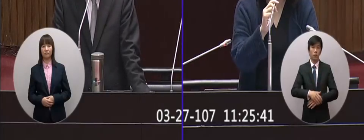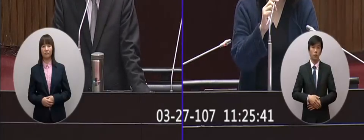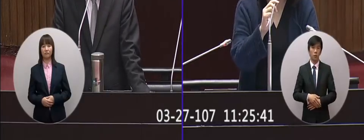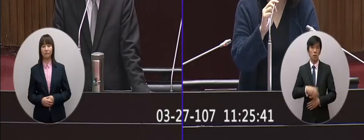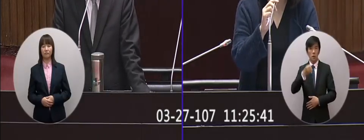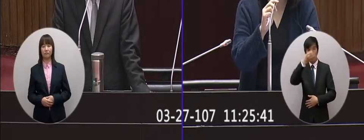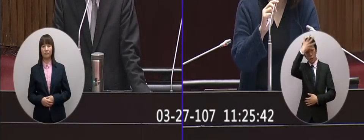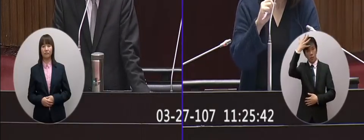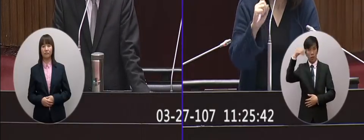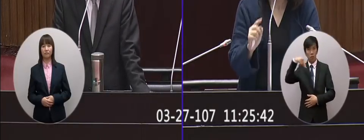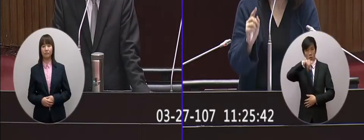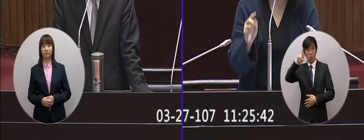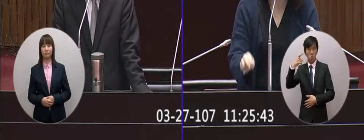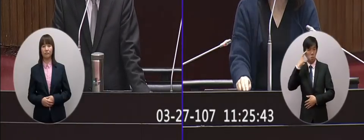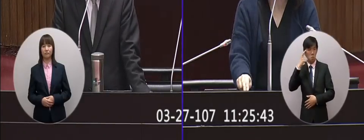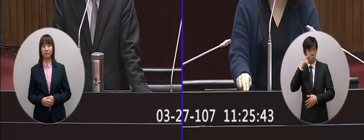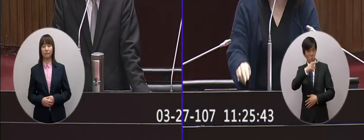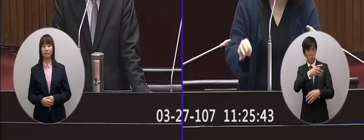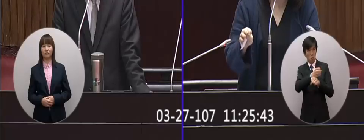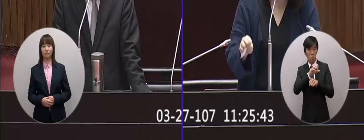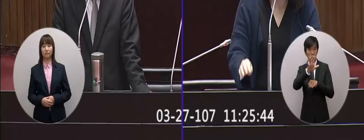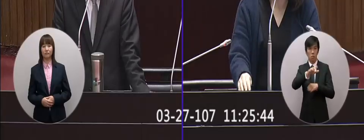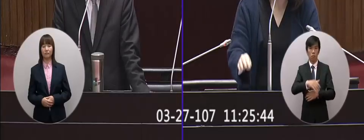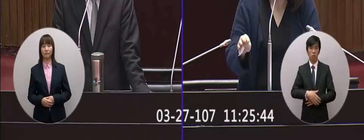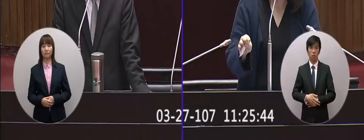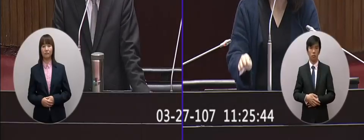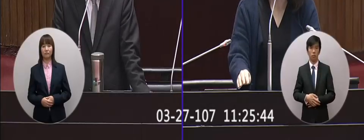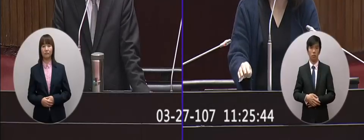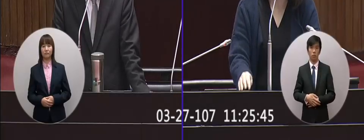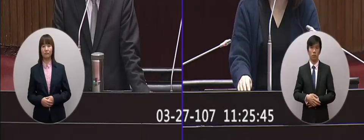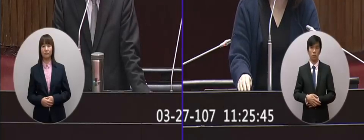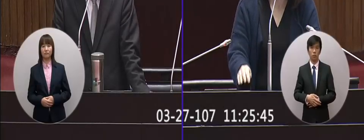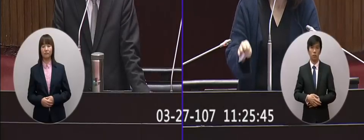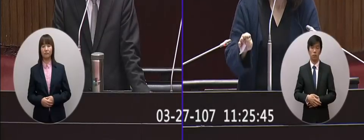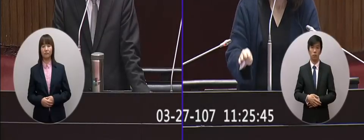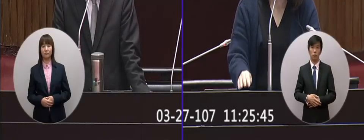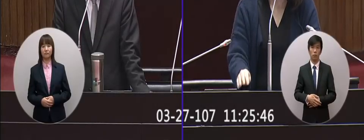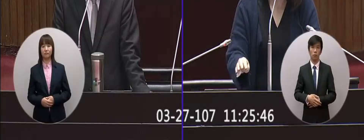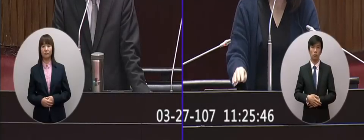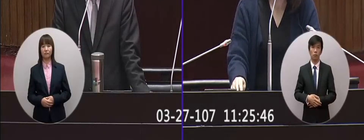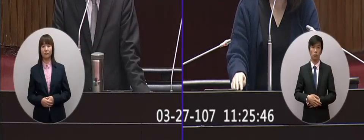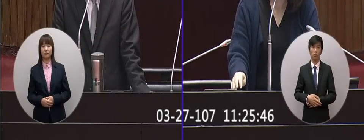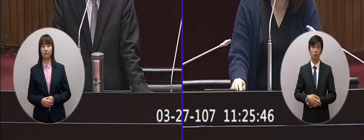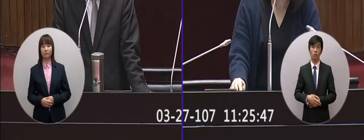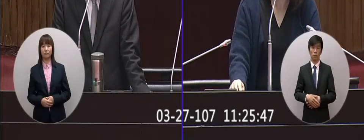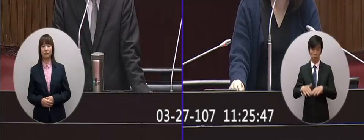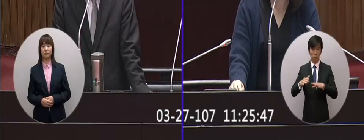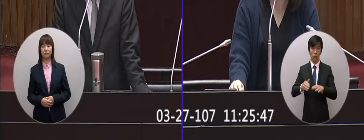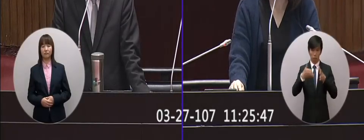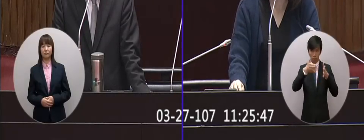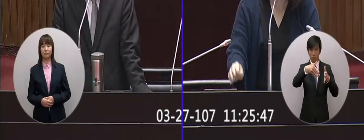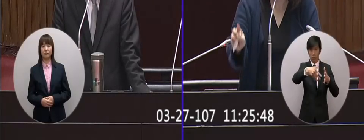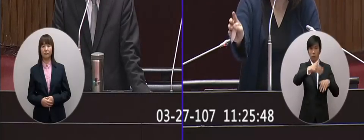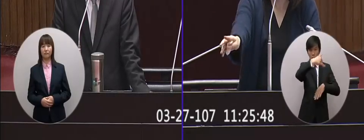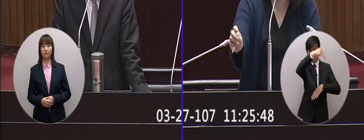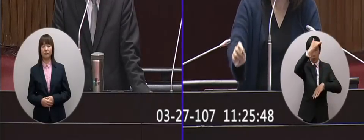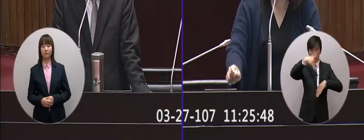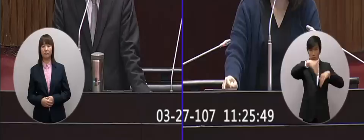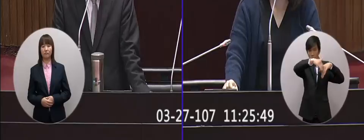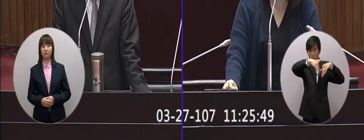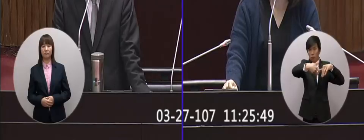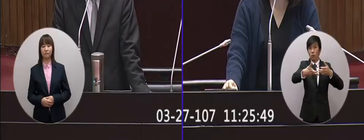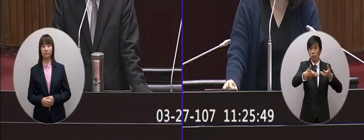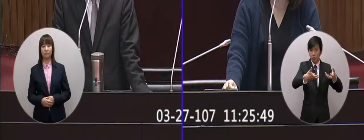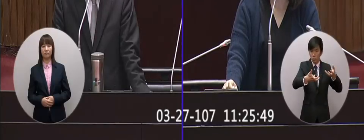轻人所关注的。所以正当我们在讨论雅尼新城山矿山的时候，我